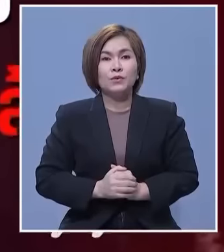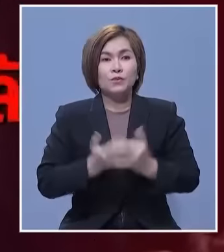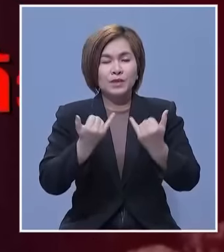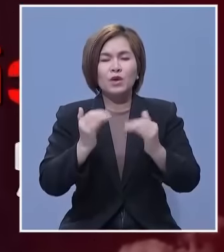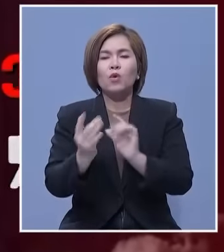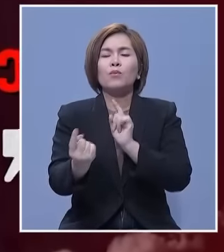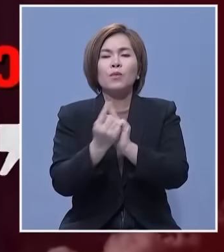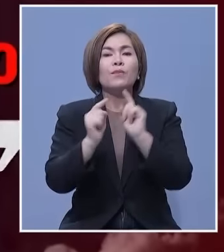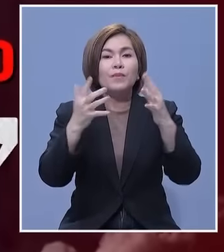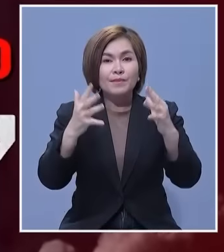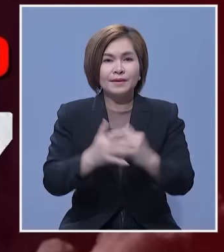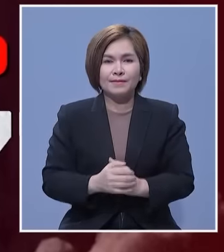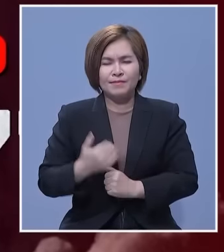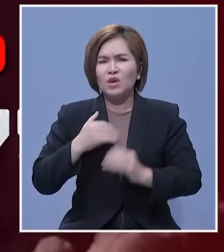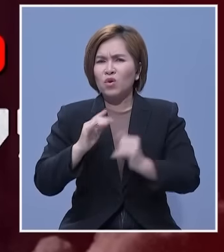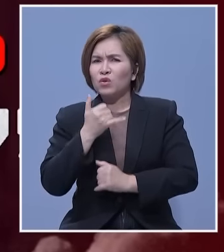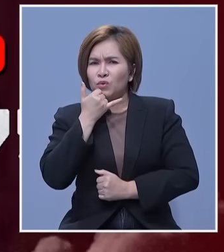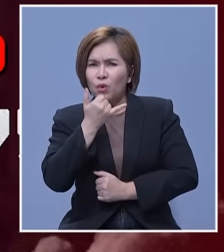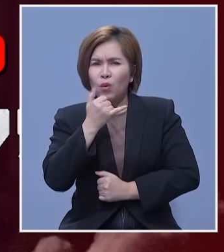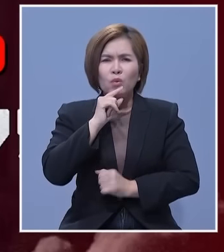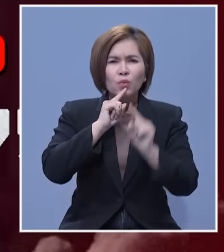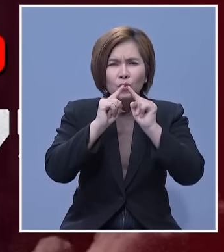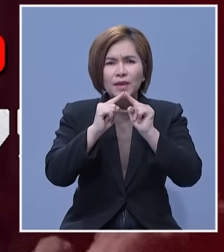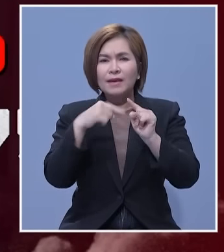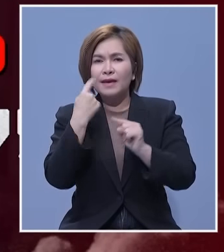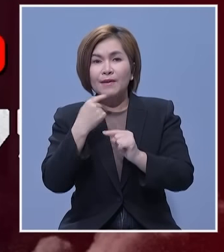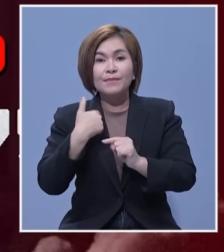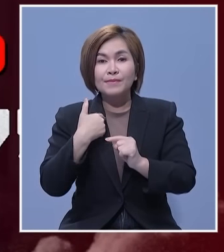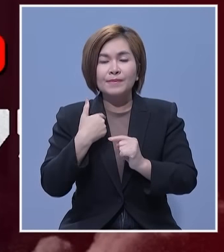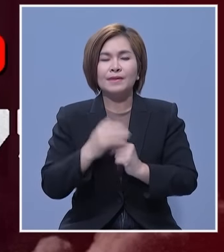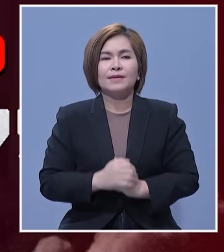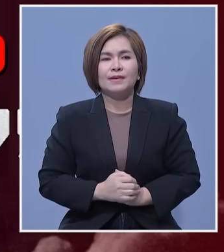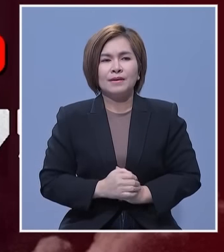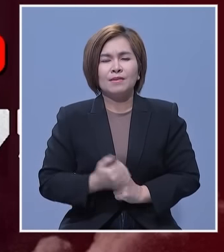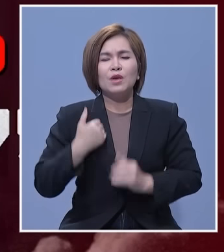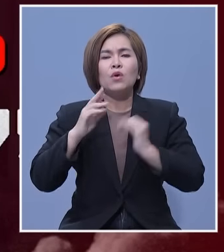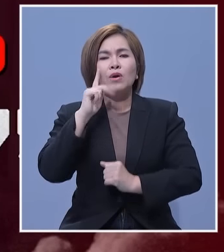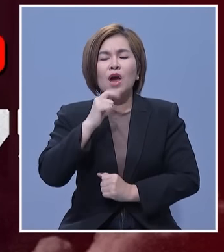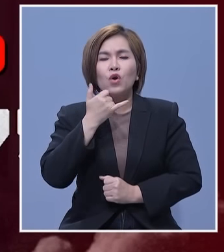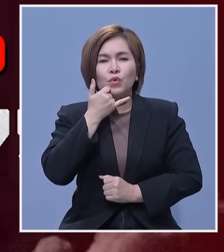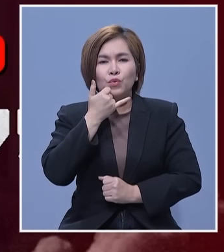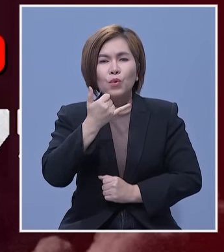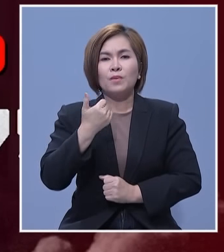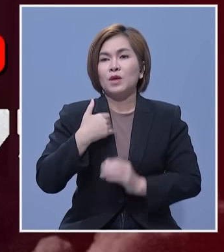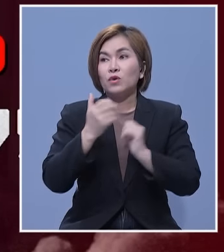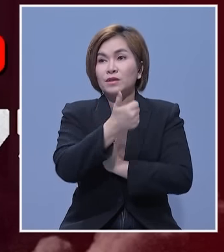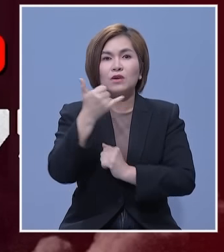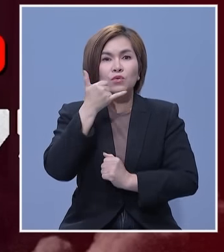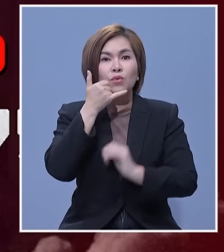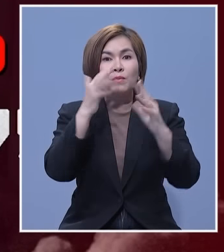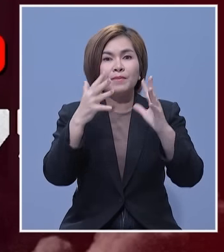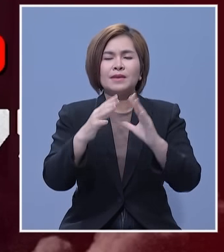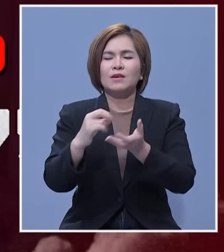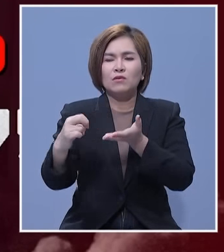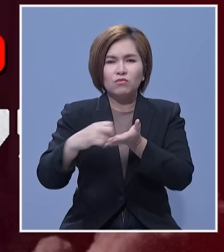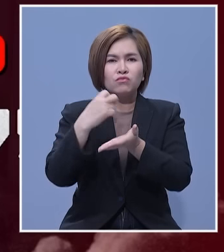หาคือนักข่าวก็ไปถามอีกมีใครโทรหาบ้างท่านก็บอกมีนักข่าวอุโสท่านนึ ง แต่ว่าคนอื่นยังไม่มีใครโทรหาส่งข้อ